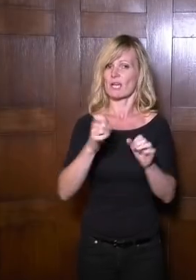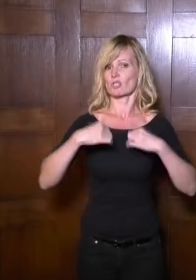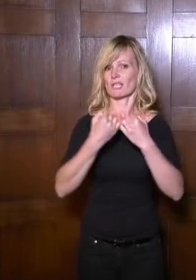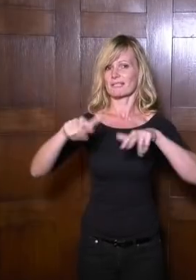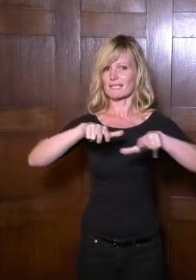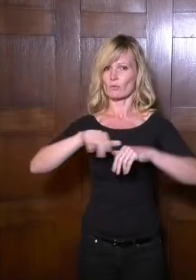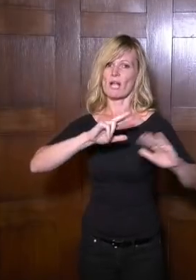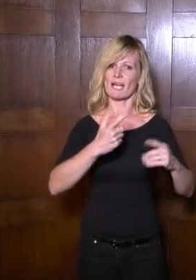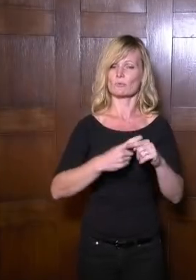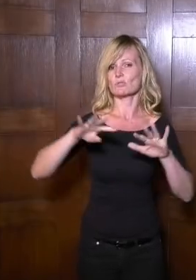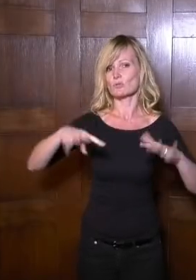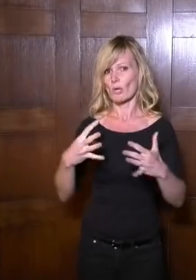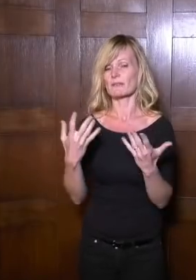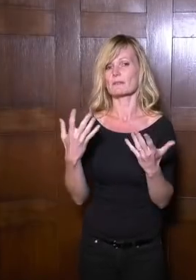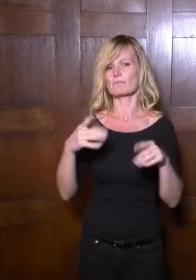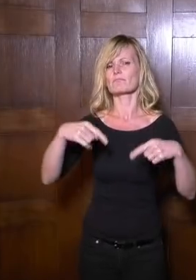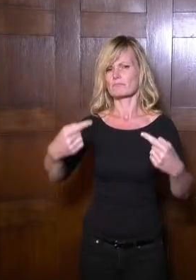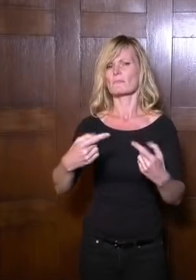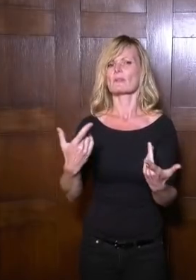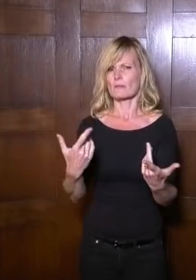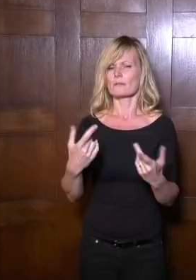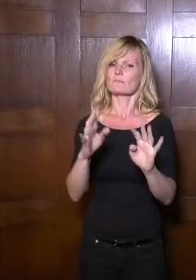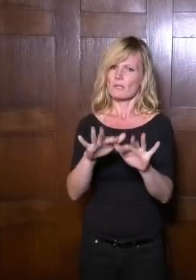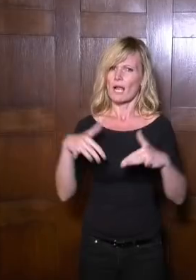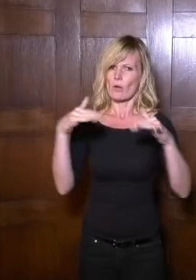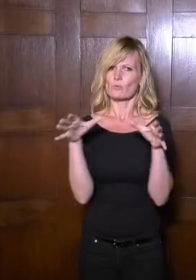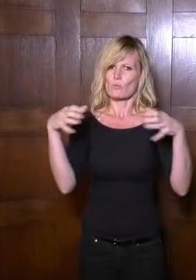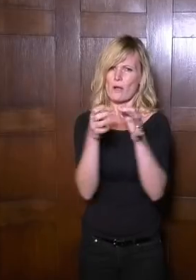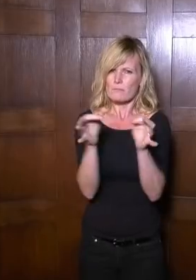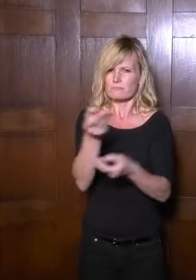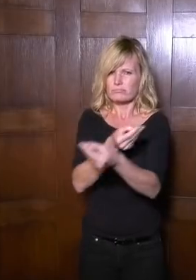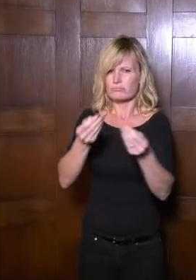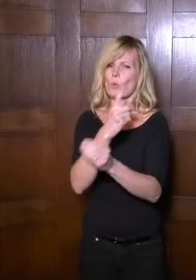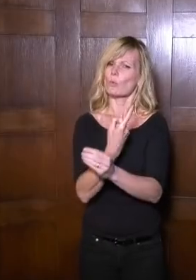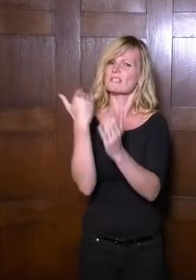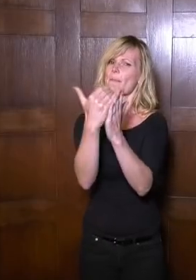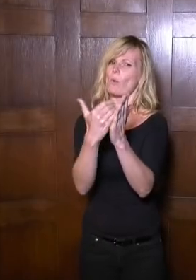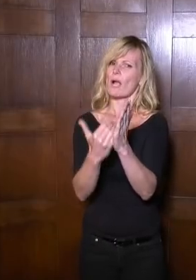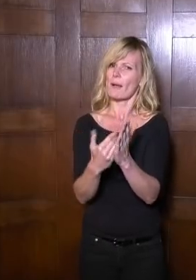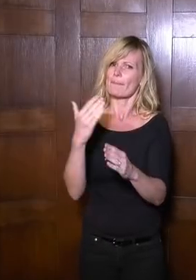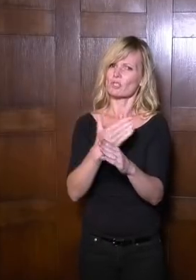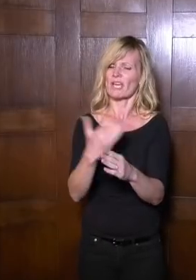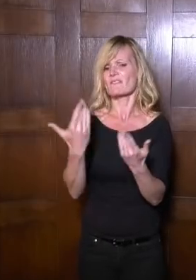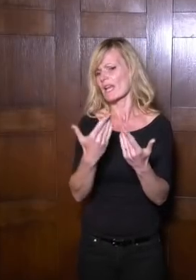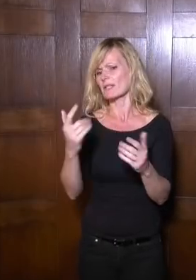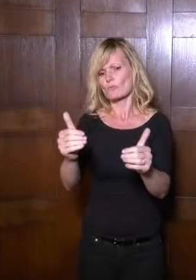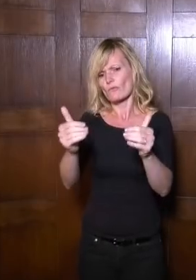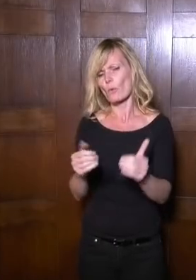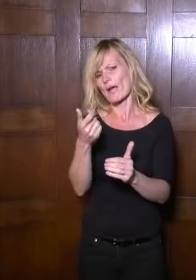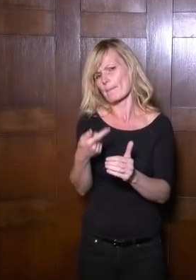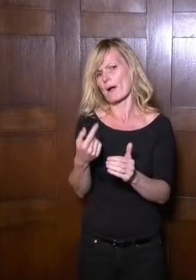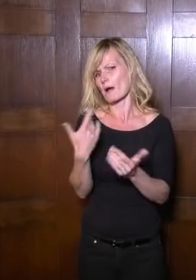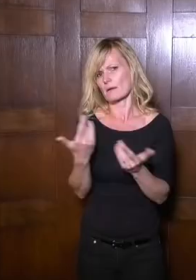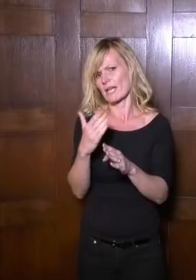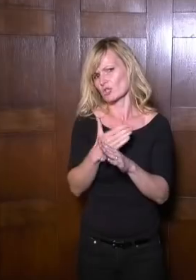am 8. und 9. in Klausur gehen und dann unser Programm entscheiden, einige Dinge vielleicht auch schon nächste Woche vorziehen. Wir sind auf dem